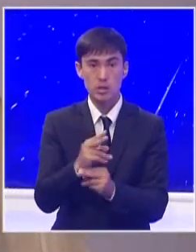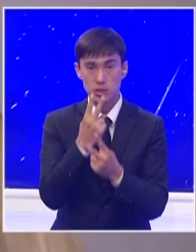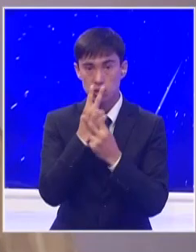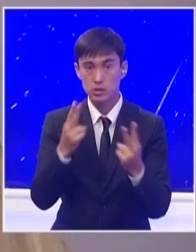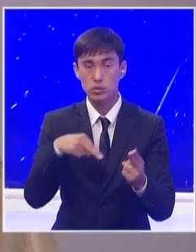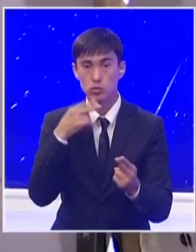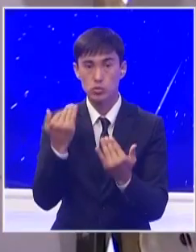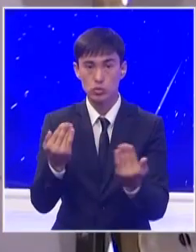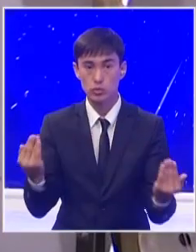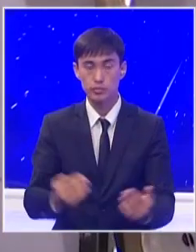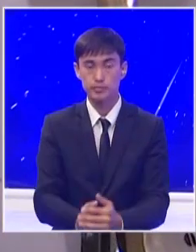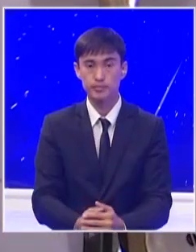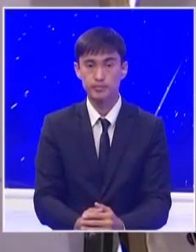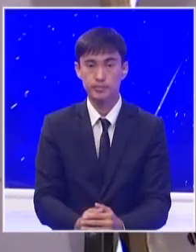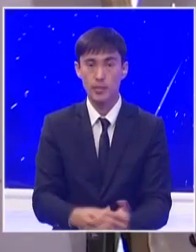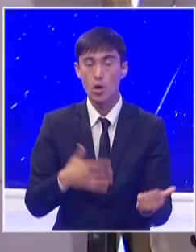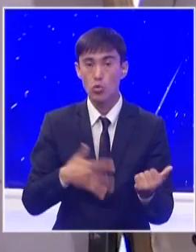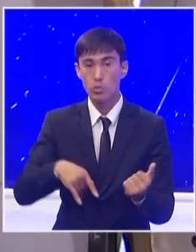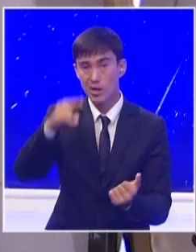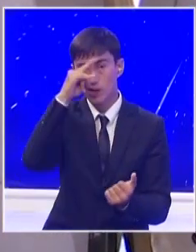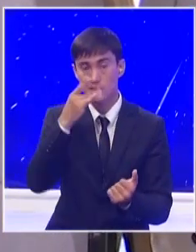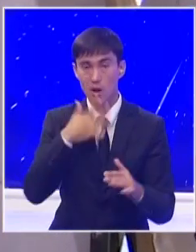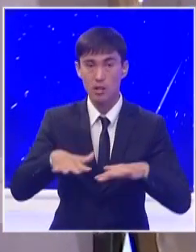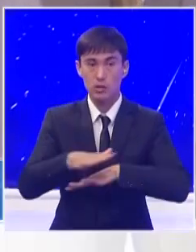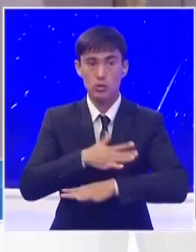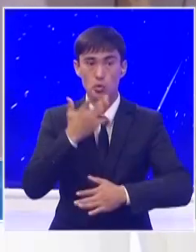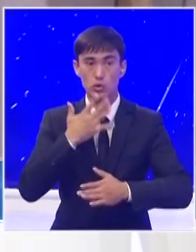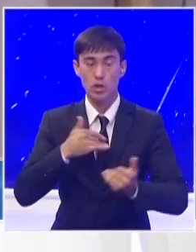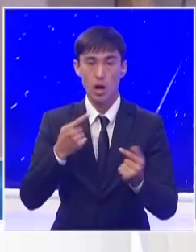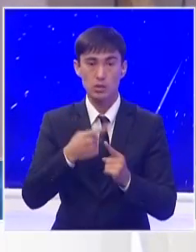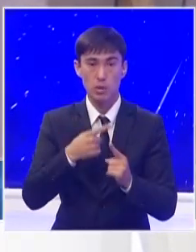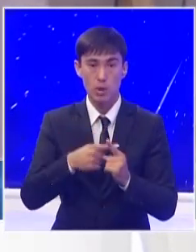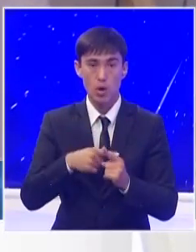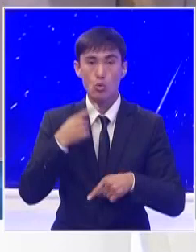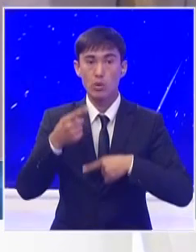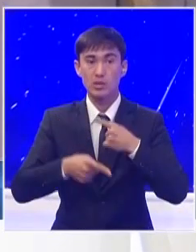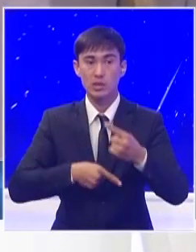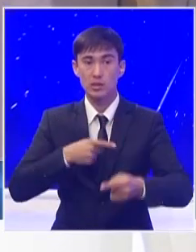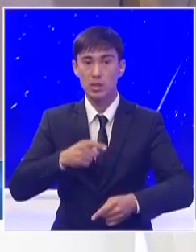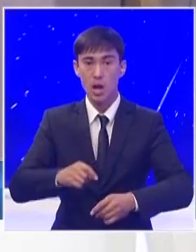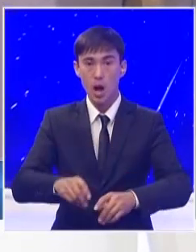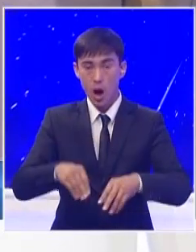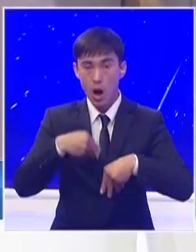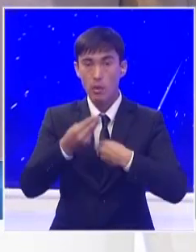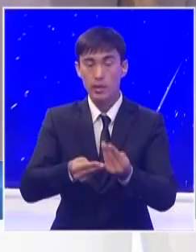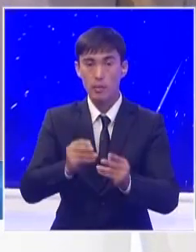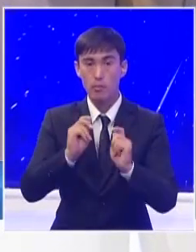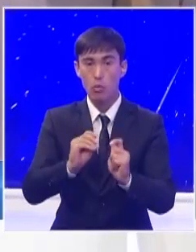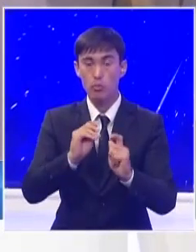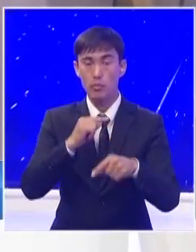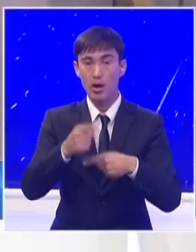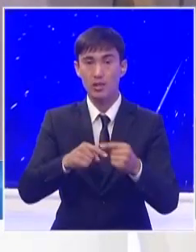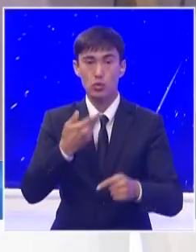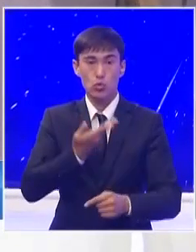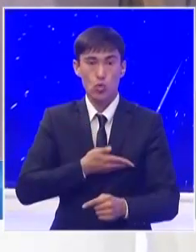назарына ұсынды. Домбыра қазақ халқының ұлттық аспабы. Ұрпақтан ұрпаққа аманат болып қалған осындай